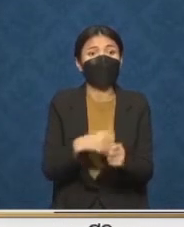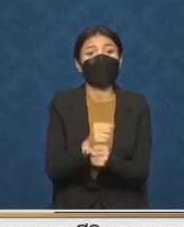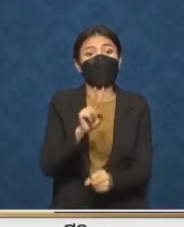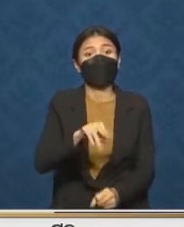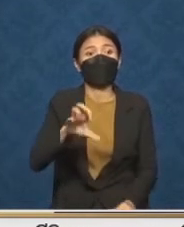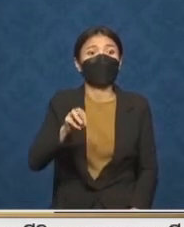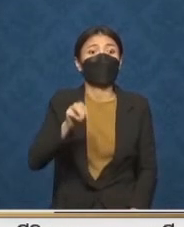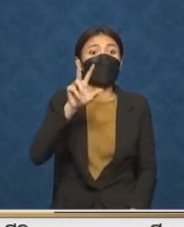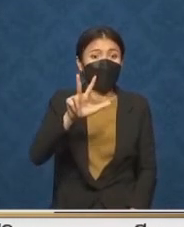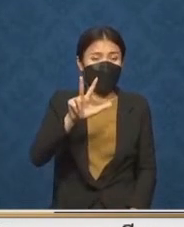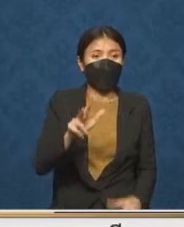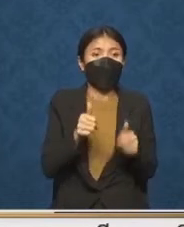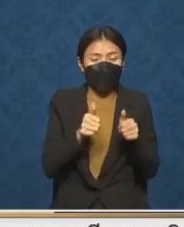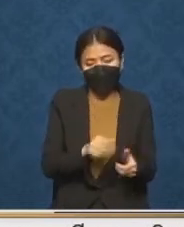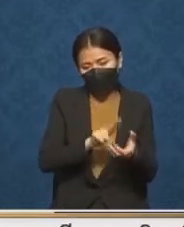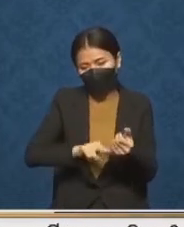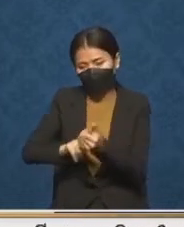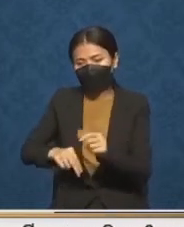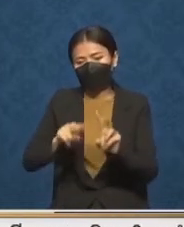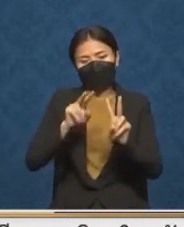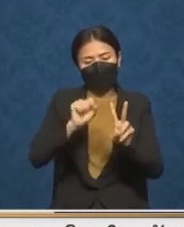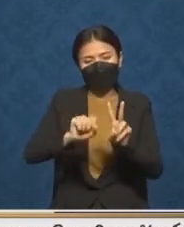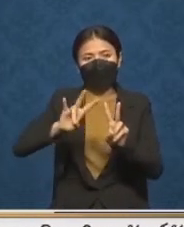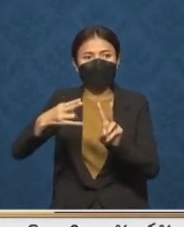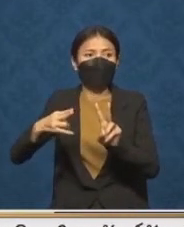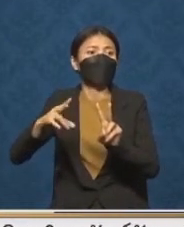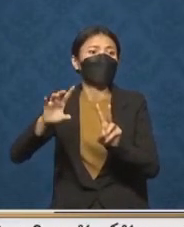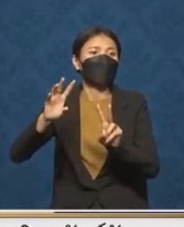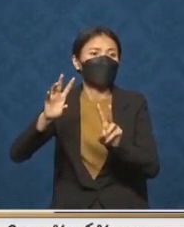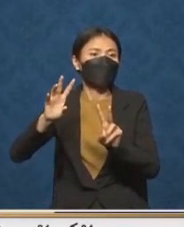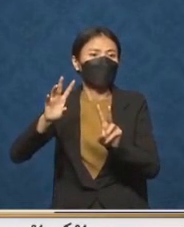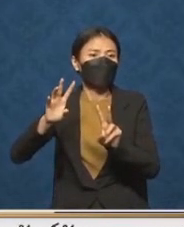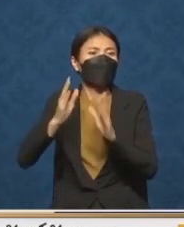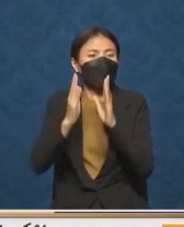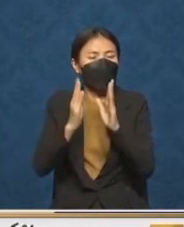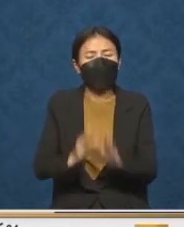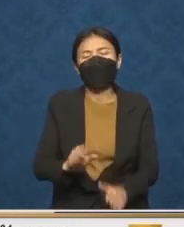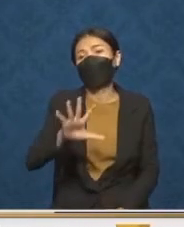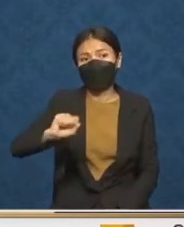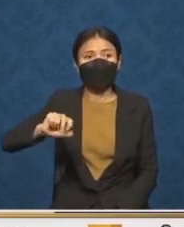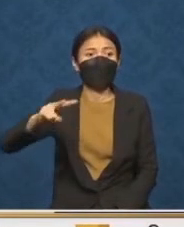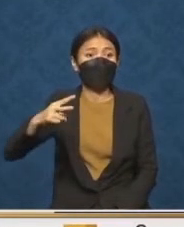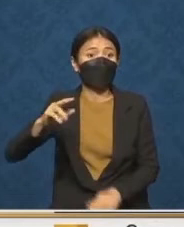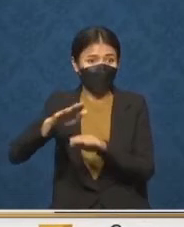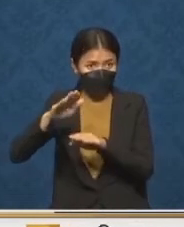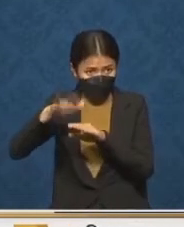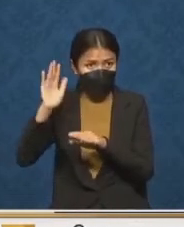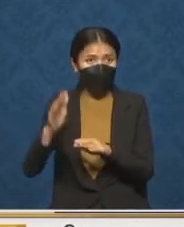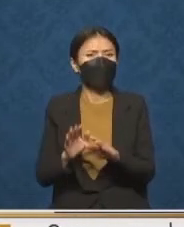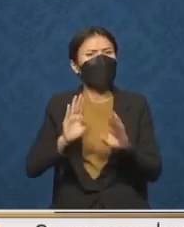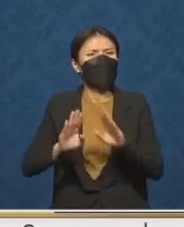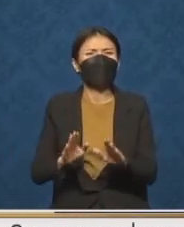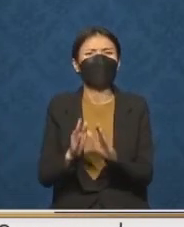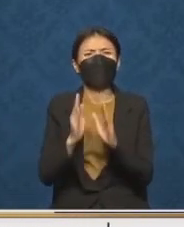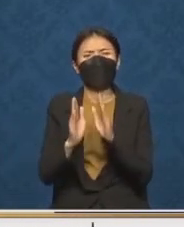คู่สมรส 271,000 คู่หรือ 542,000 คนคิดเป็นประมาณ 1% ของประชากรอายุ18